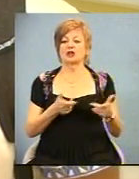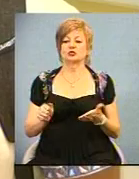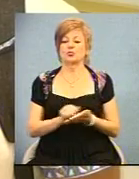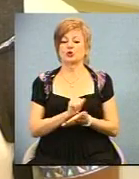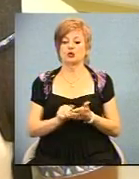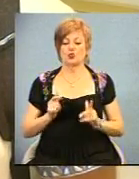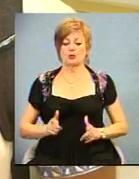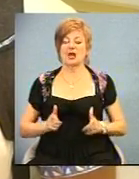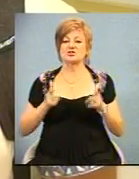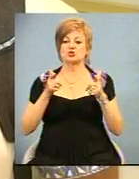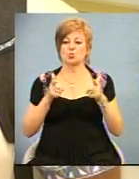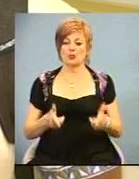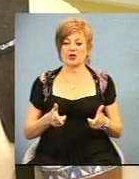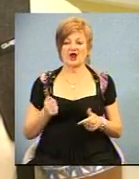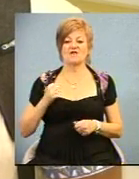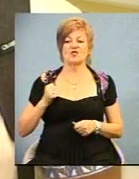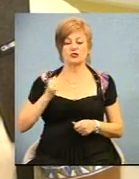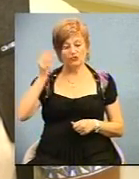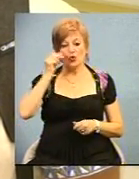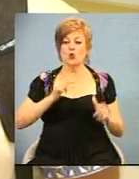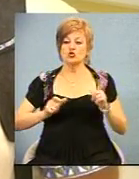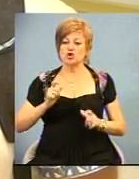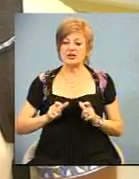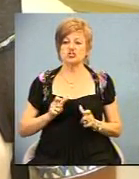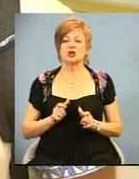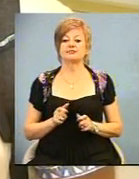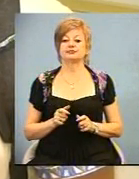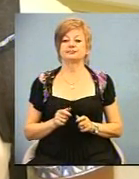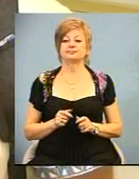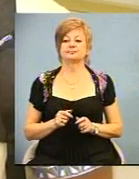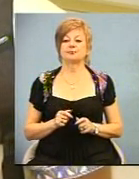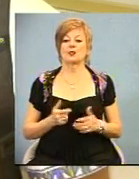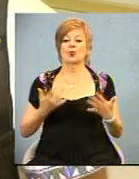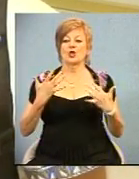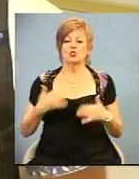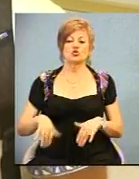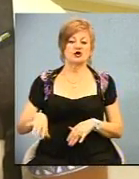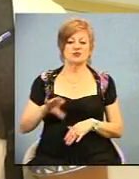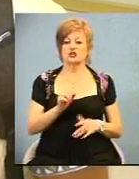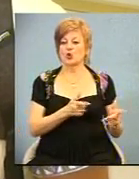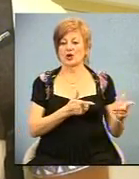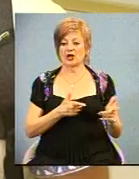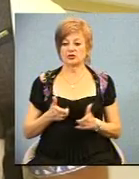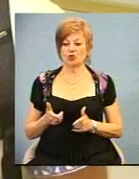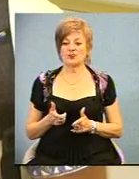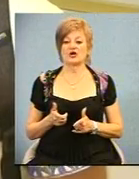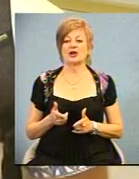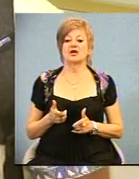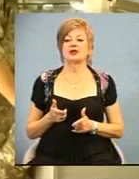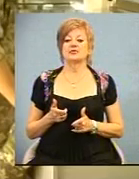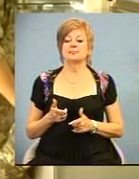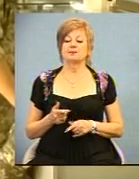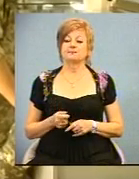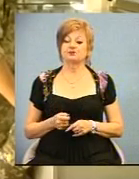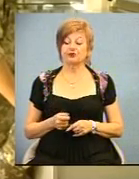на поступление в военное училище. Уже все там это самое не